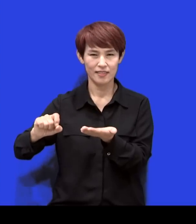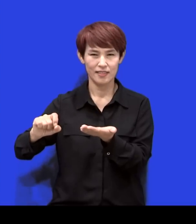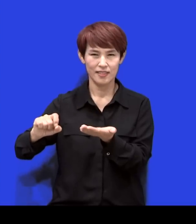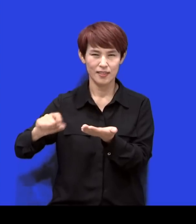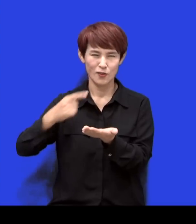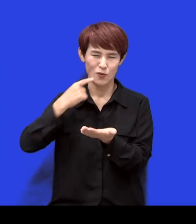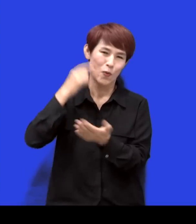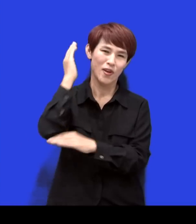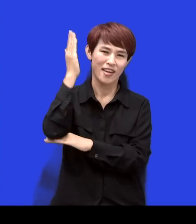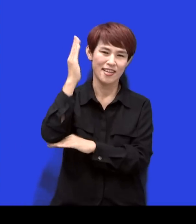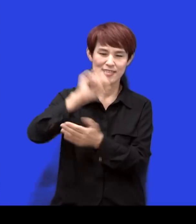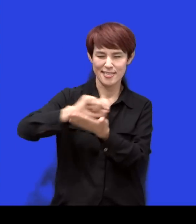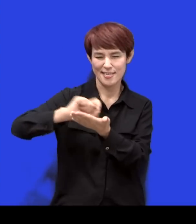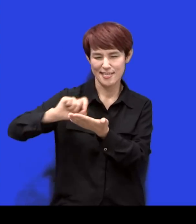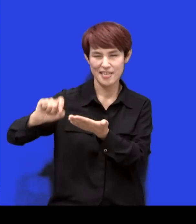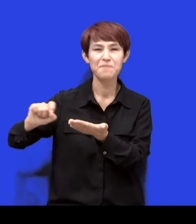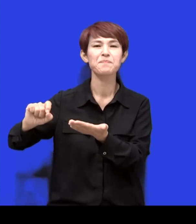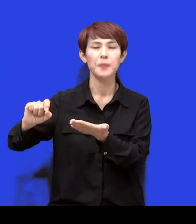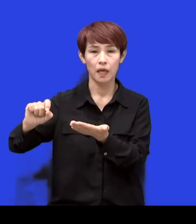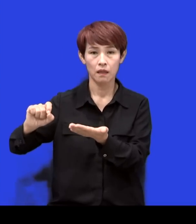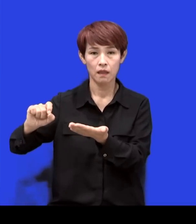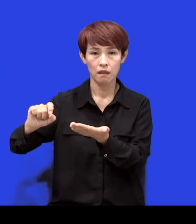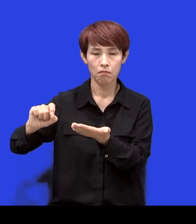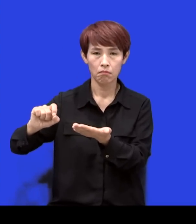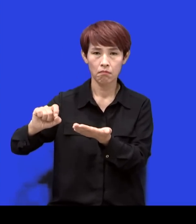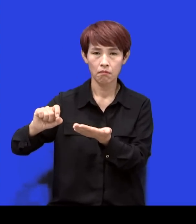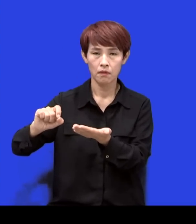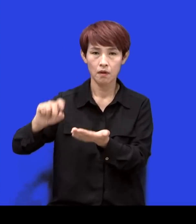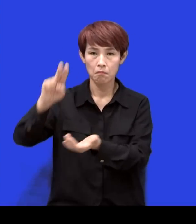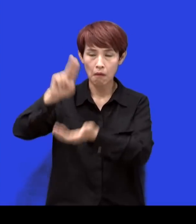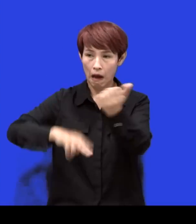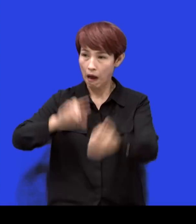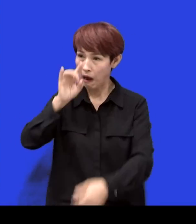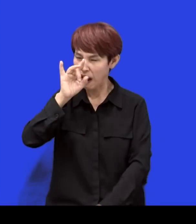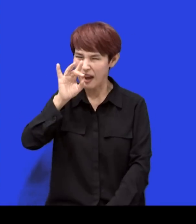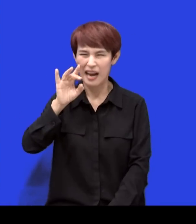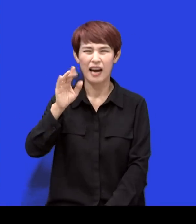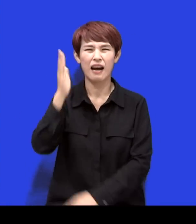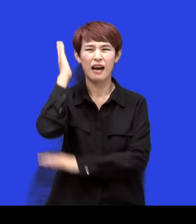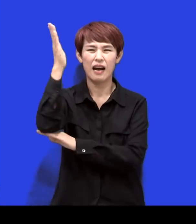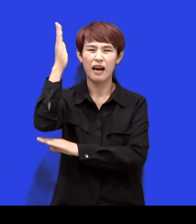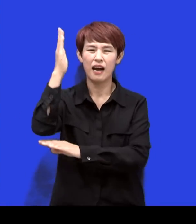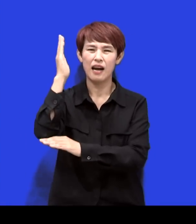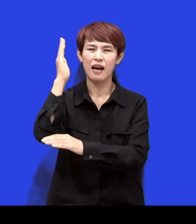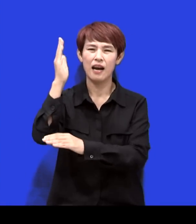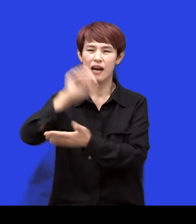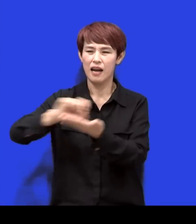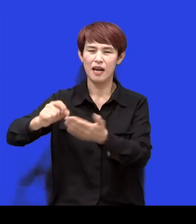정말 장르물로 독하게 썼는데 네네. 이게 잘 안 되고 제가 소설을 안 쓰기로 했다가 네.